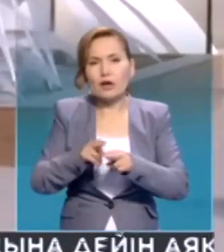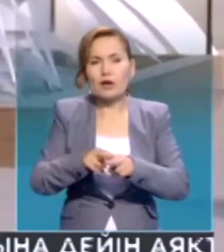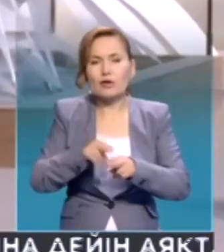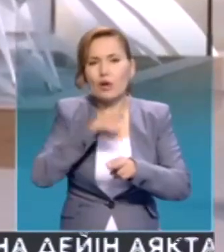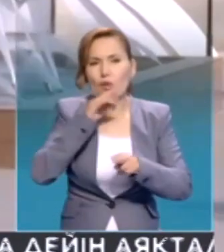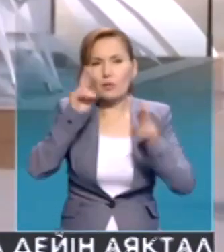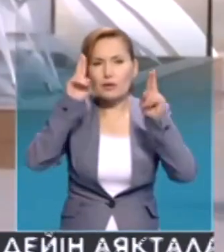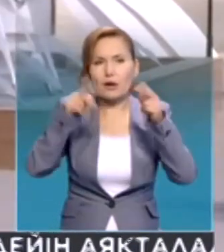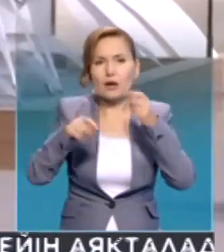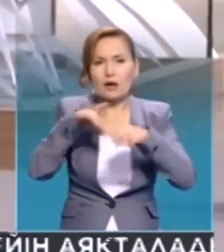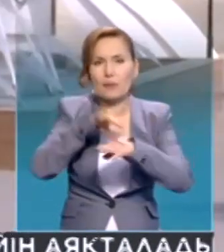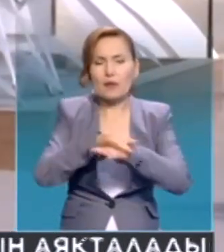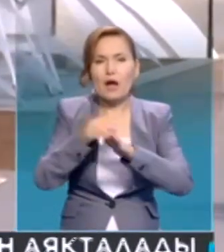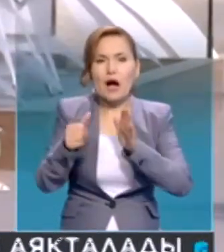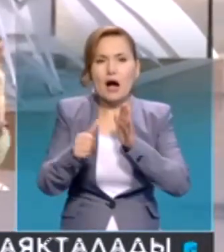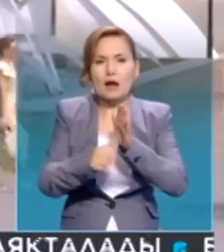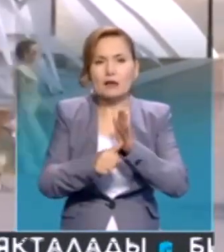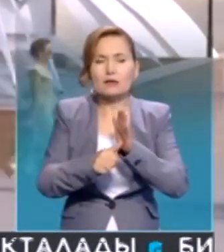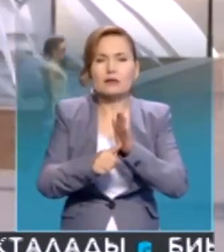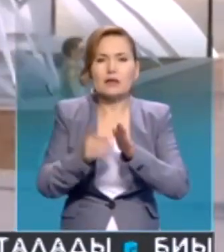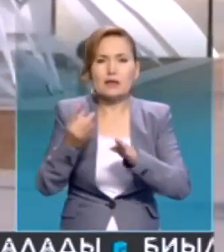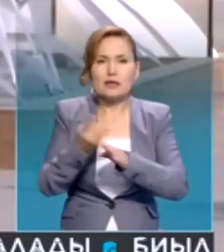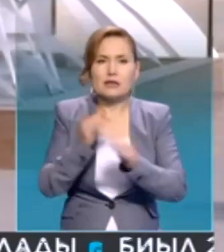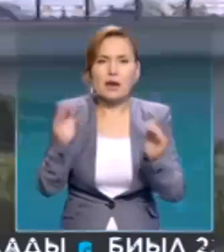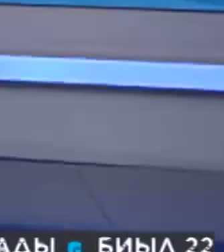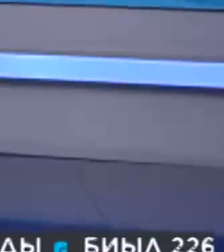құқық бұзушылық деңгейі 6 есе азайған.